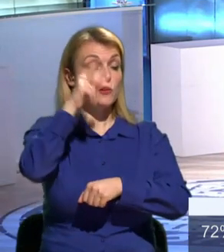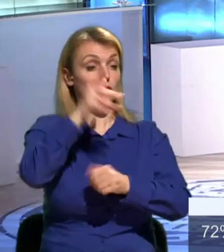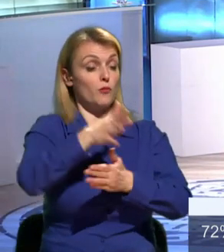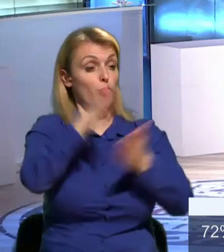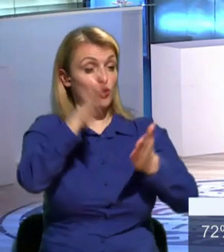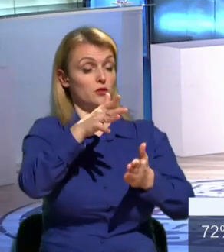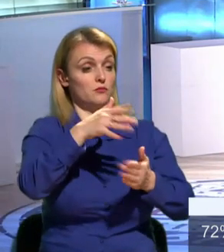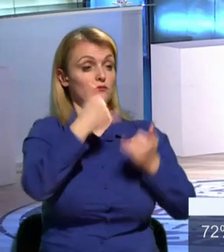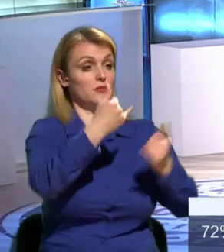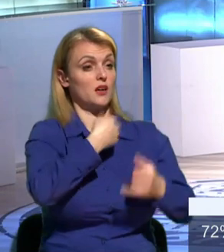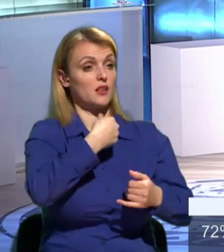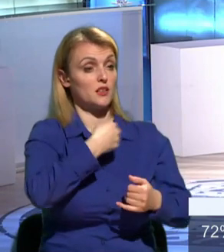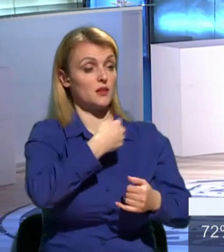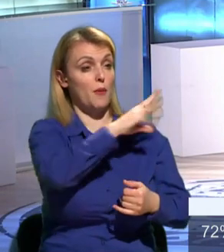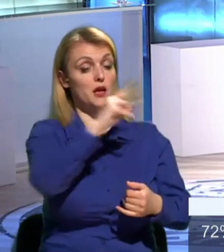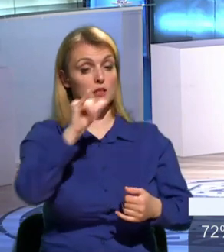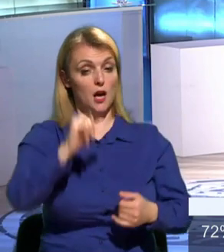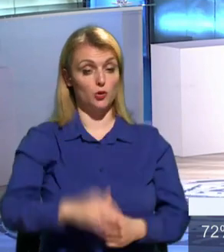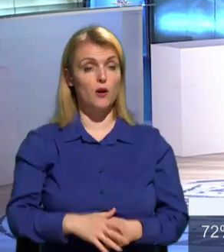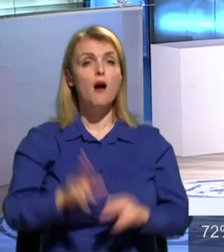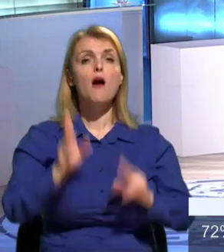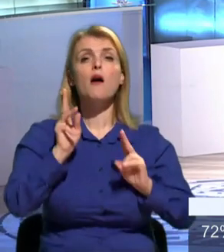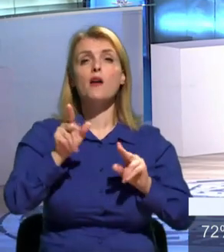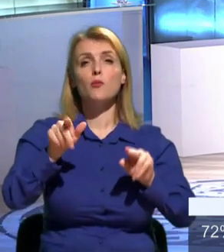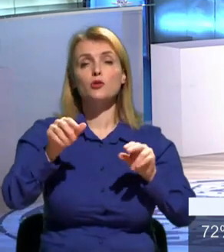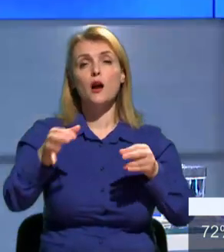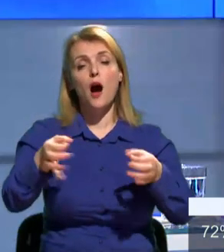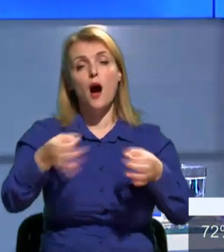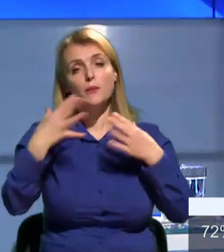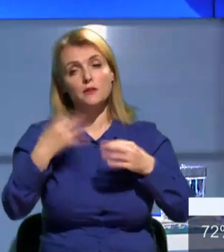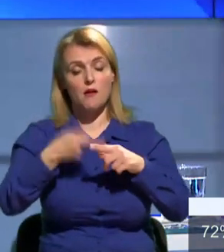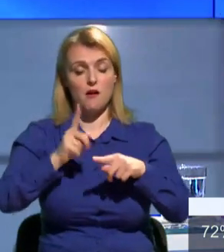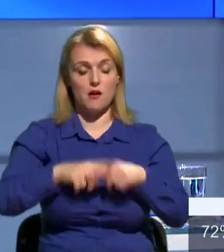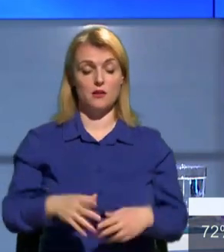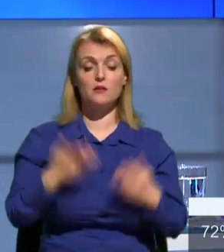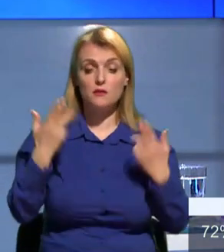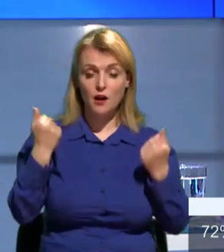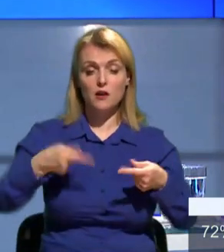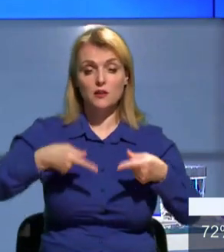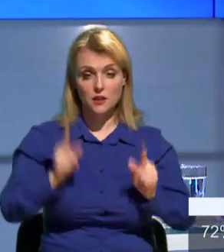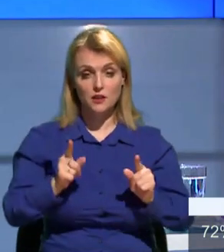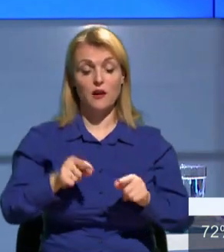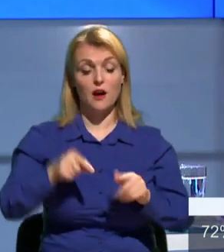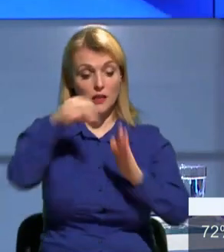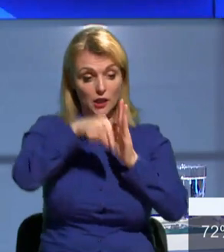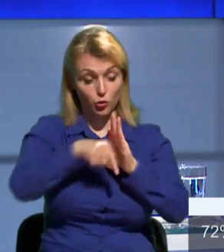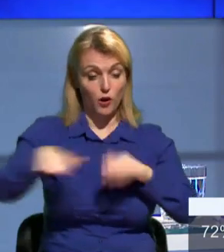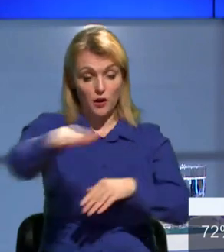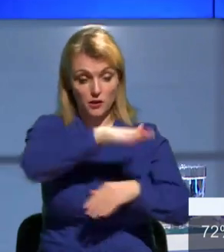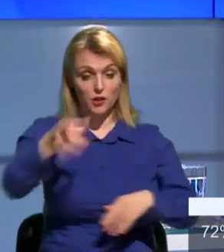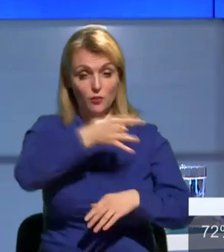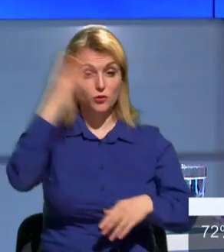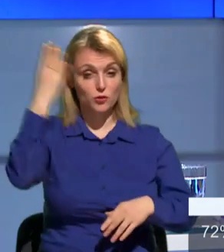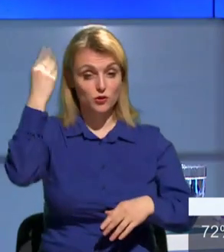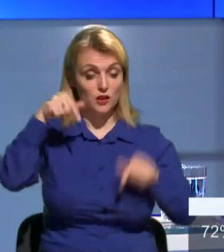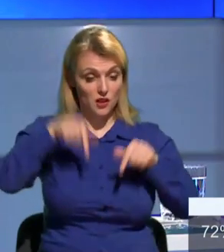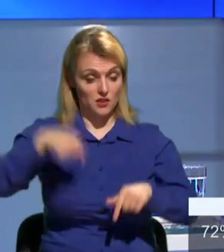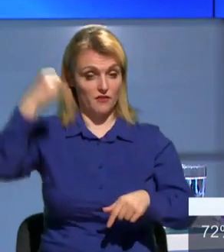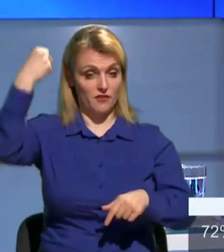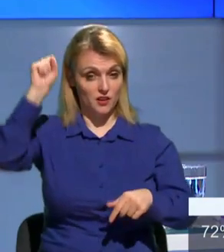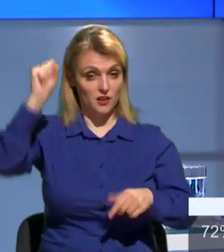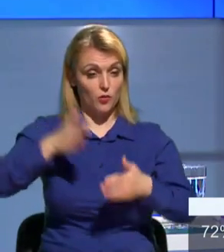Cum explicați dumneavoastră acest lucru? Într-adevăr, în interiorul Republicii Moldova, eu am ieșit învingător